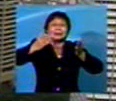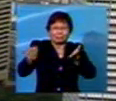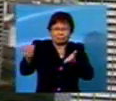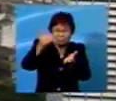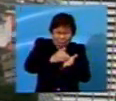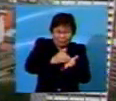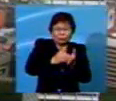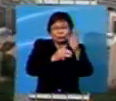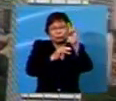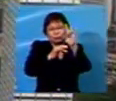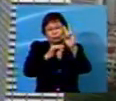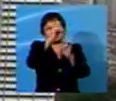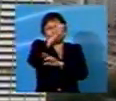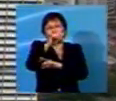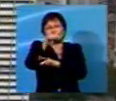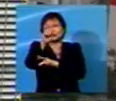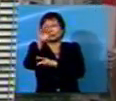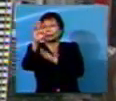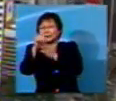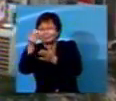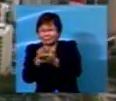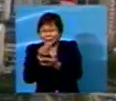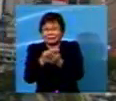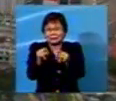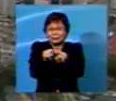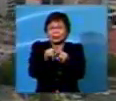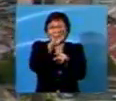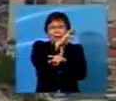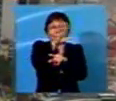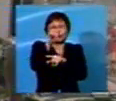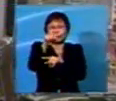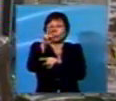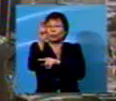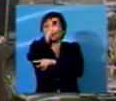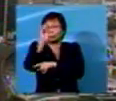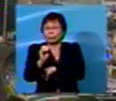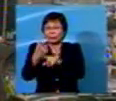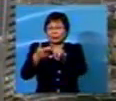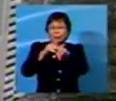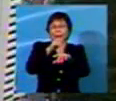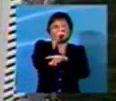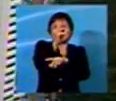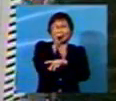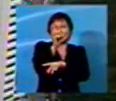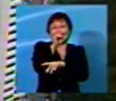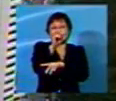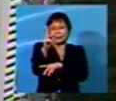semula berjumlah rm00.1 bilion bersamaan 65.2% daripada